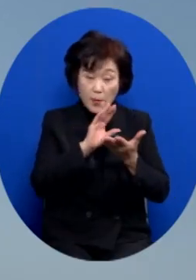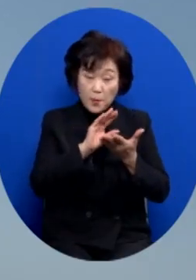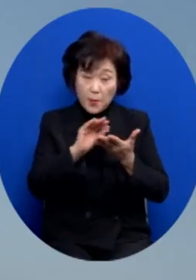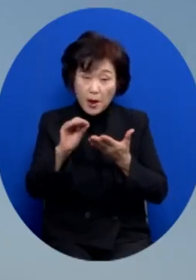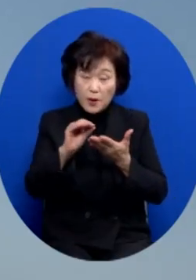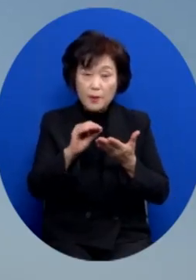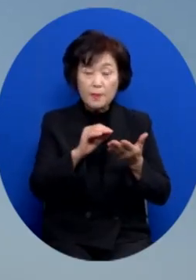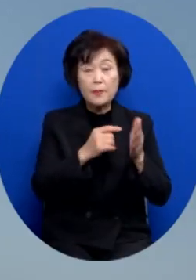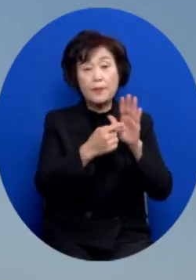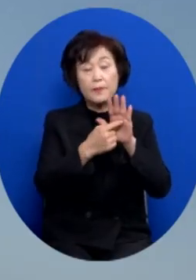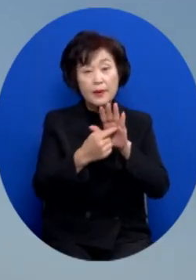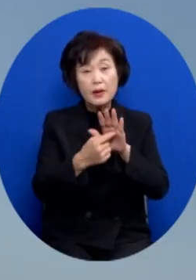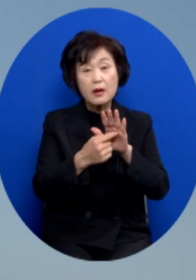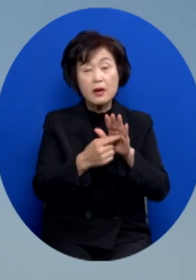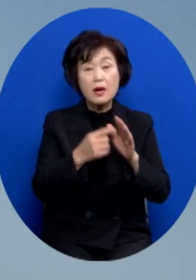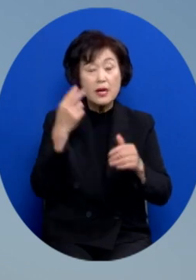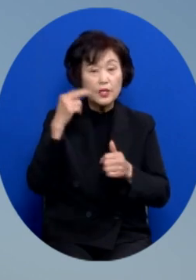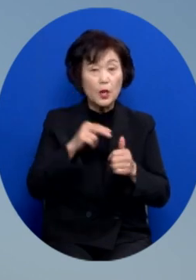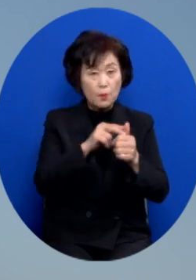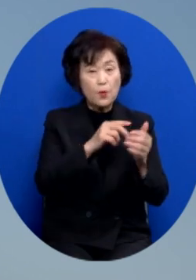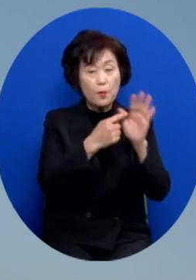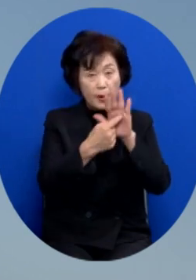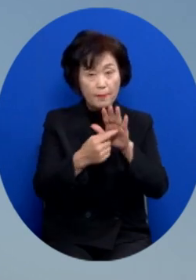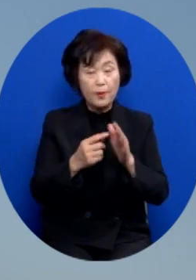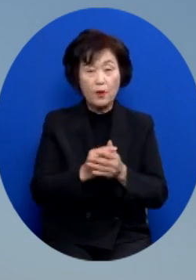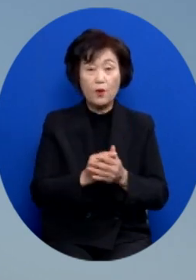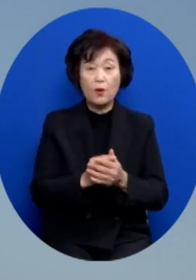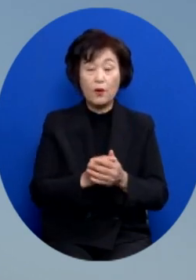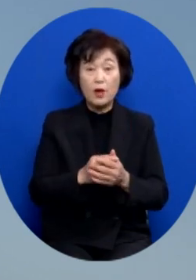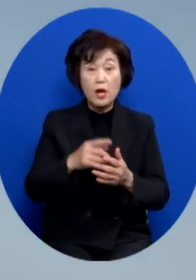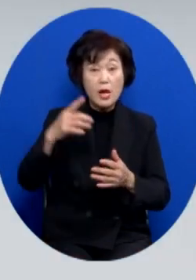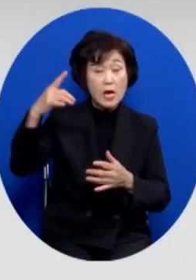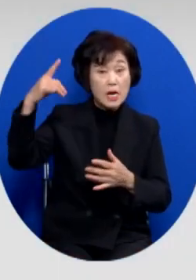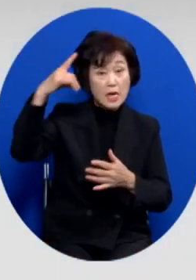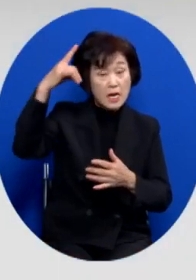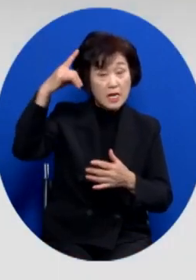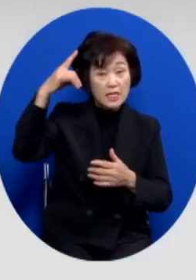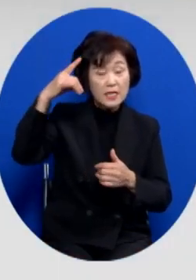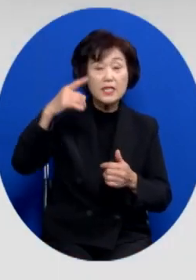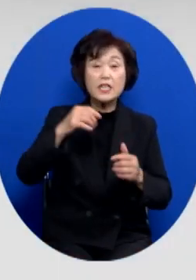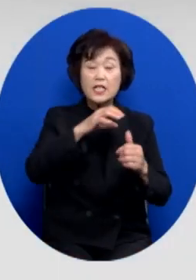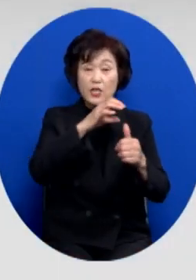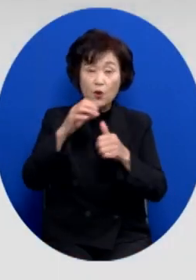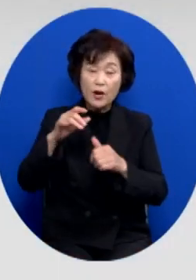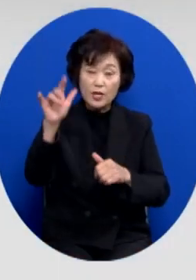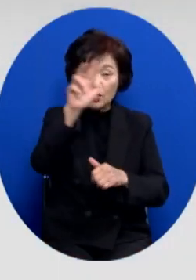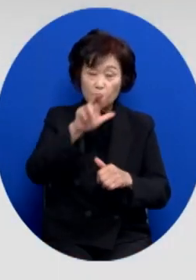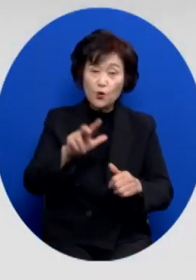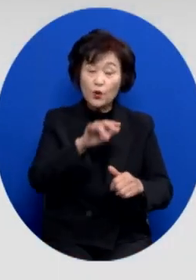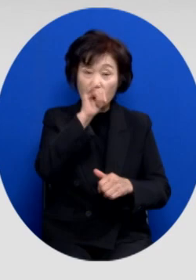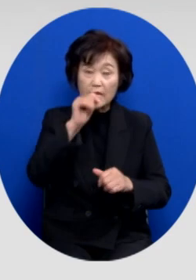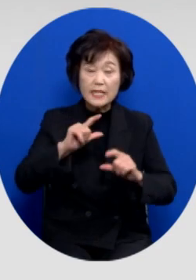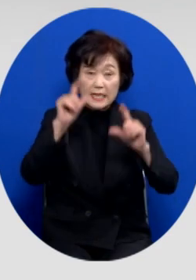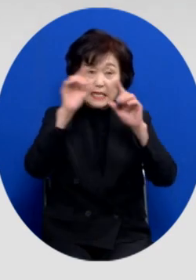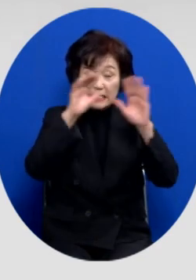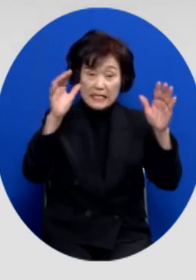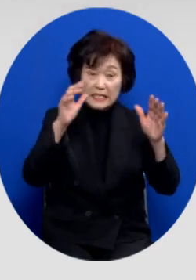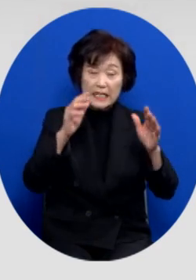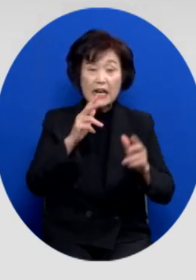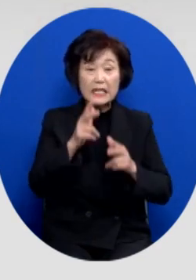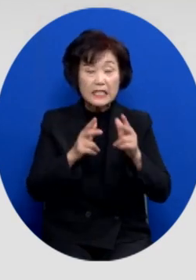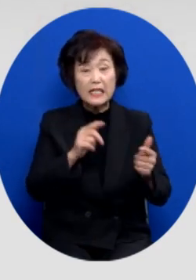도로 살얼음 발생 가능 정보는 레이더 자료를 이용한 언음비 정보와 전국에 있는 기상 관측 장비 강수